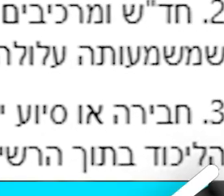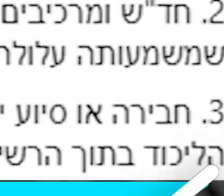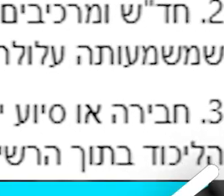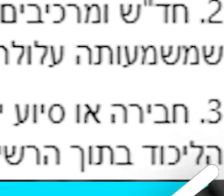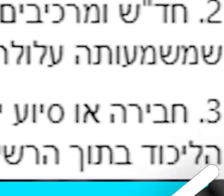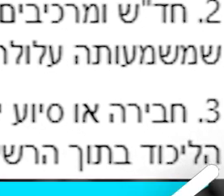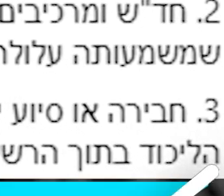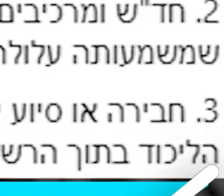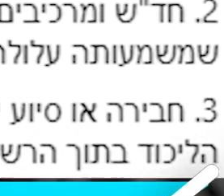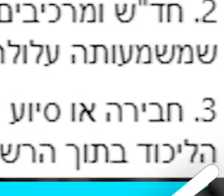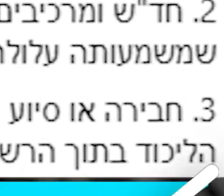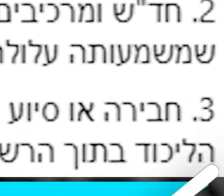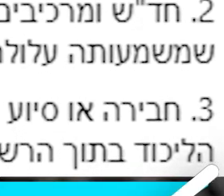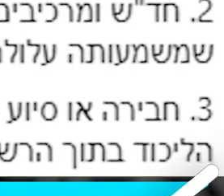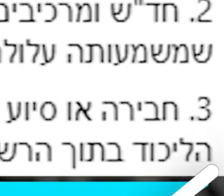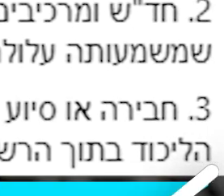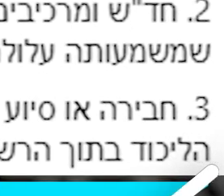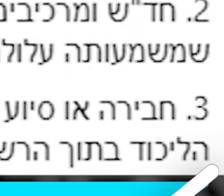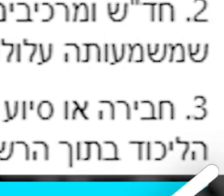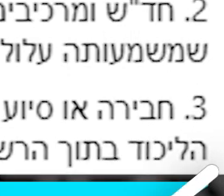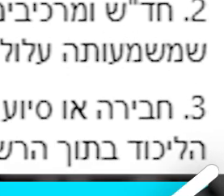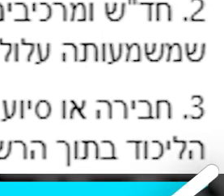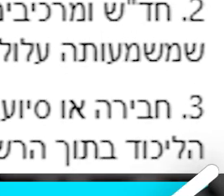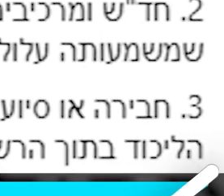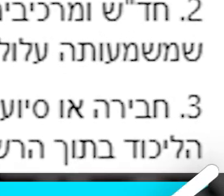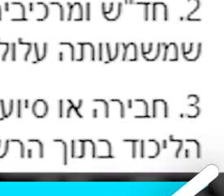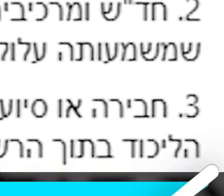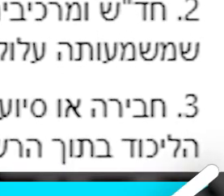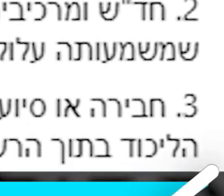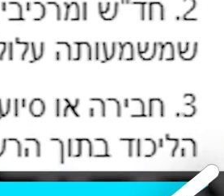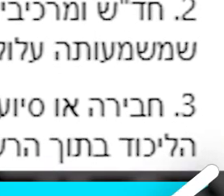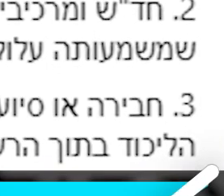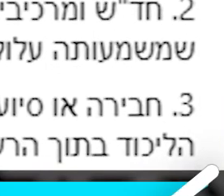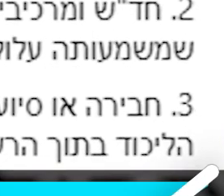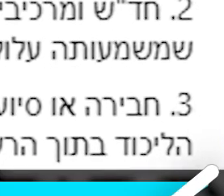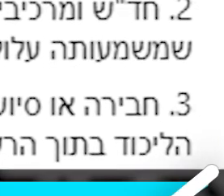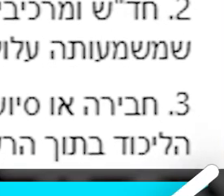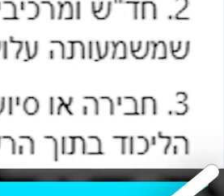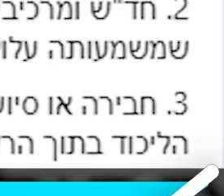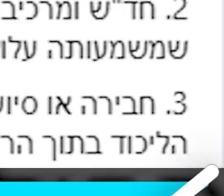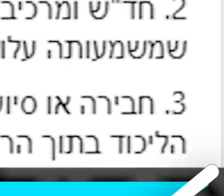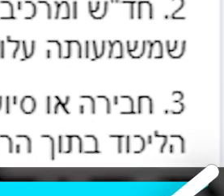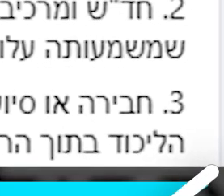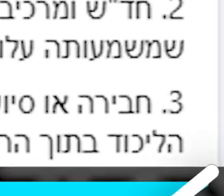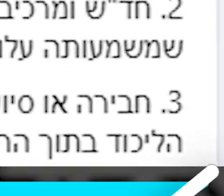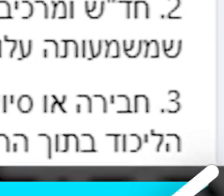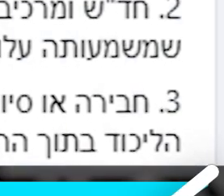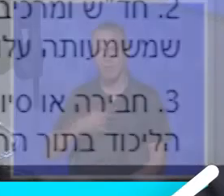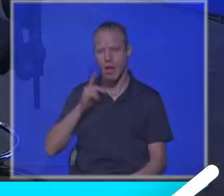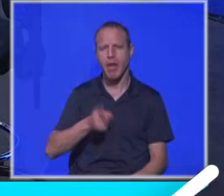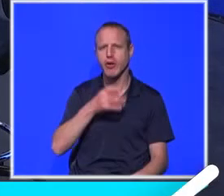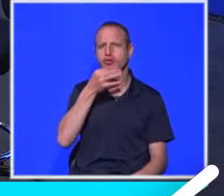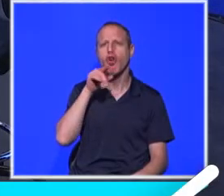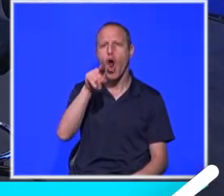ישיר או עקיף לממשלת הימין, הסיפוח וההתנחלויות הם קו אדום מבחינתנו, לא נאפשר סניף של הליכוד בתוך הרשימה המשותפת. אני חייבת לשאול